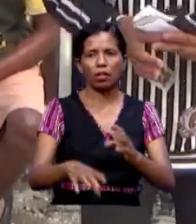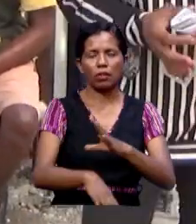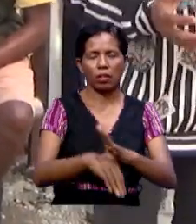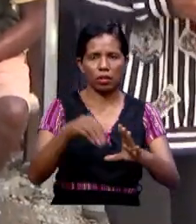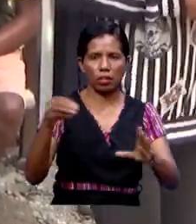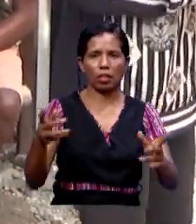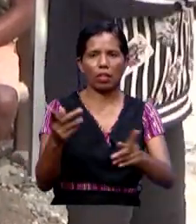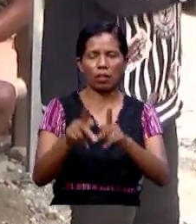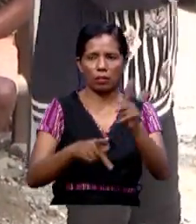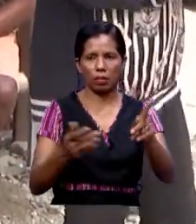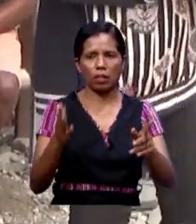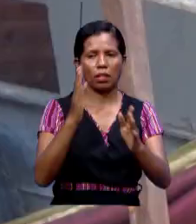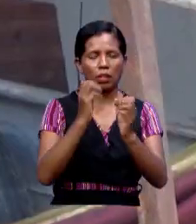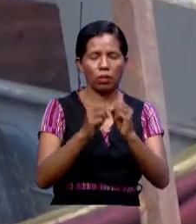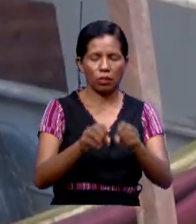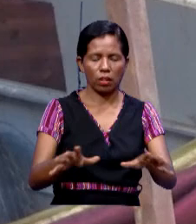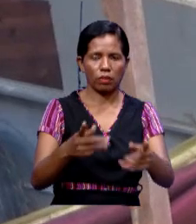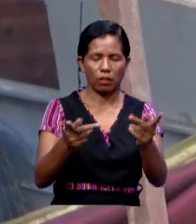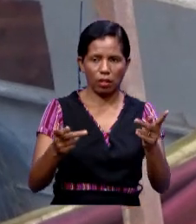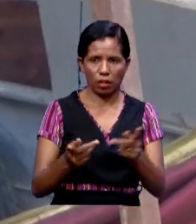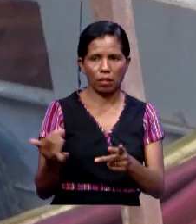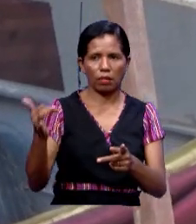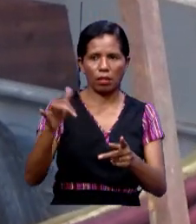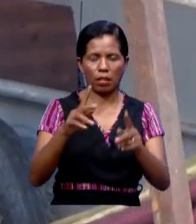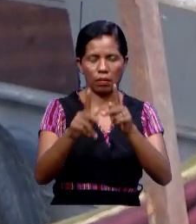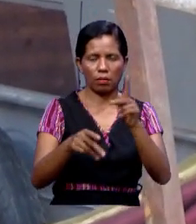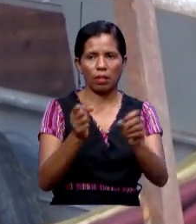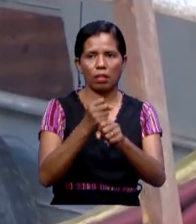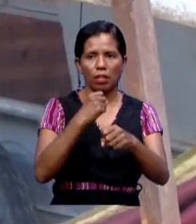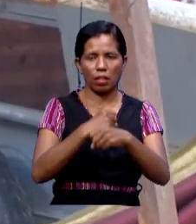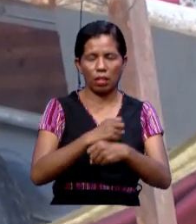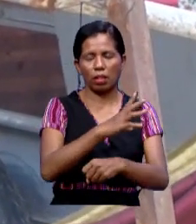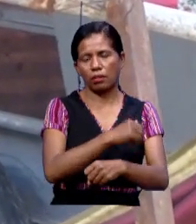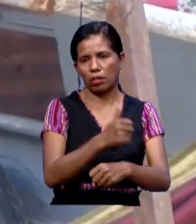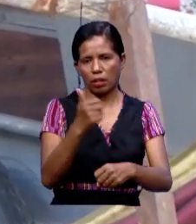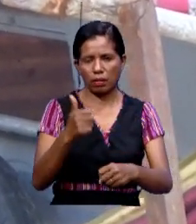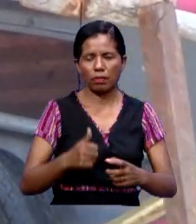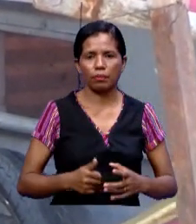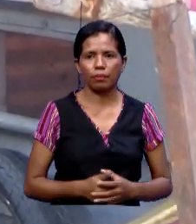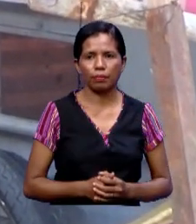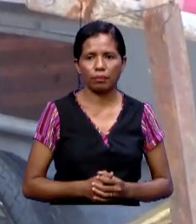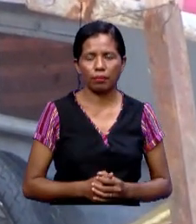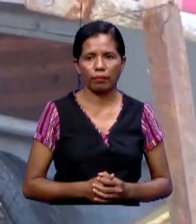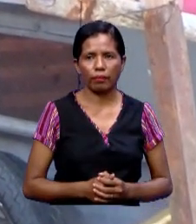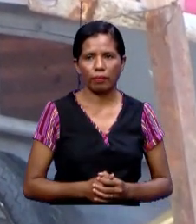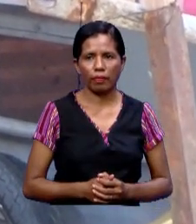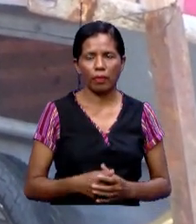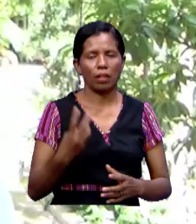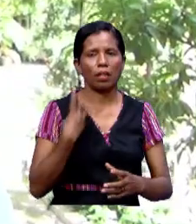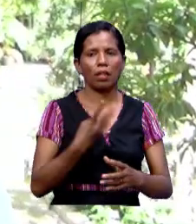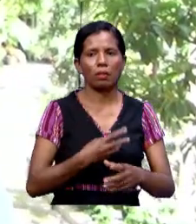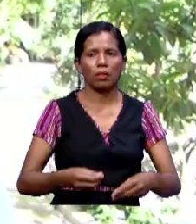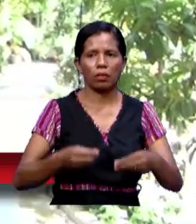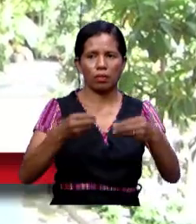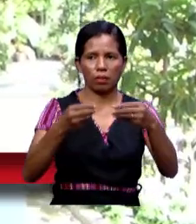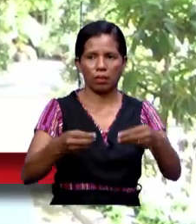vendedor sira hodi hamamok fatin refere nune renain bel halo investimento selo. Ya ting sai tambane negang ami foga uisi